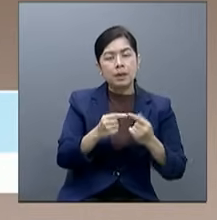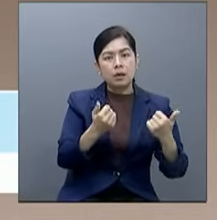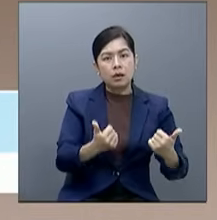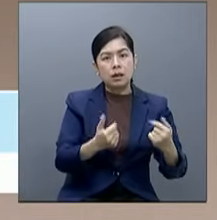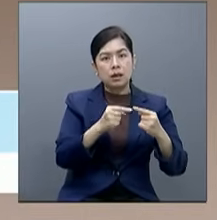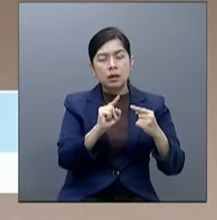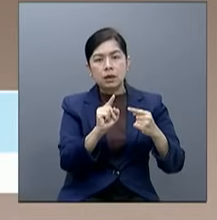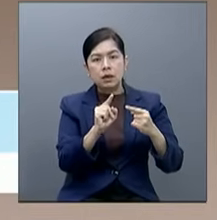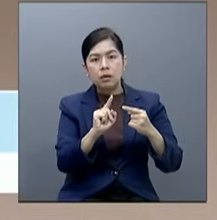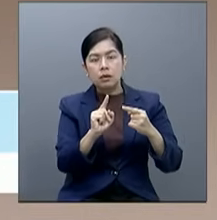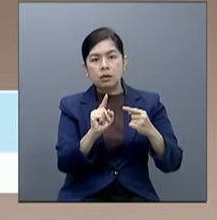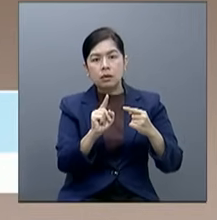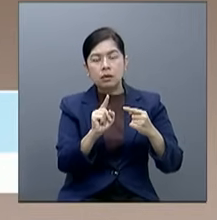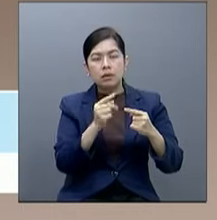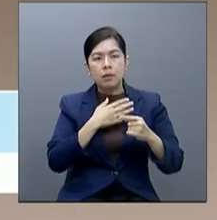แต่ว่าด้านบน